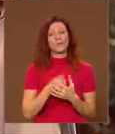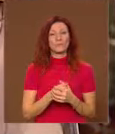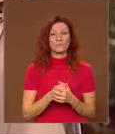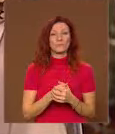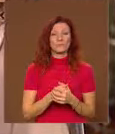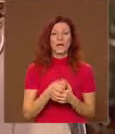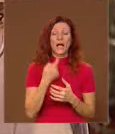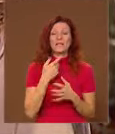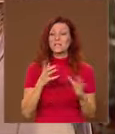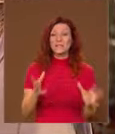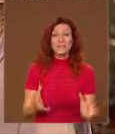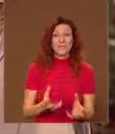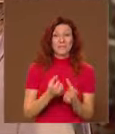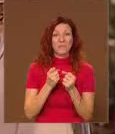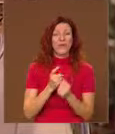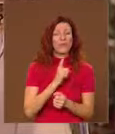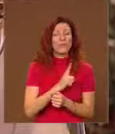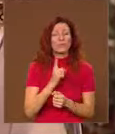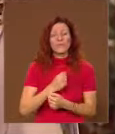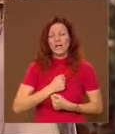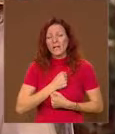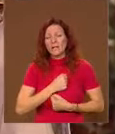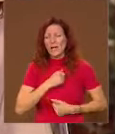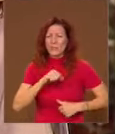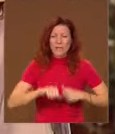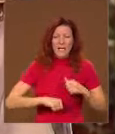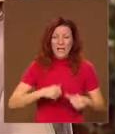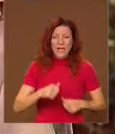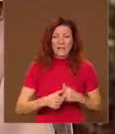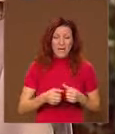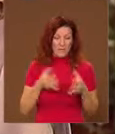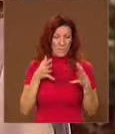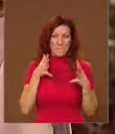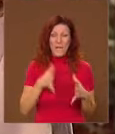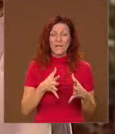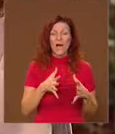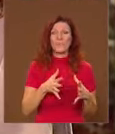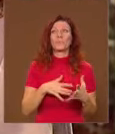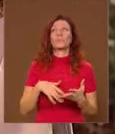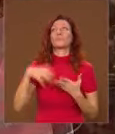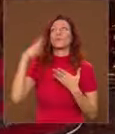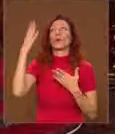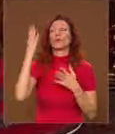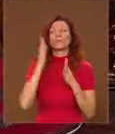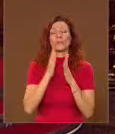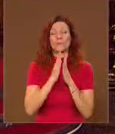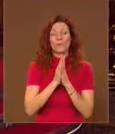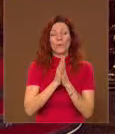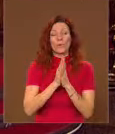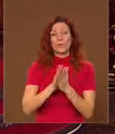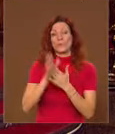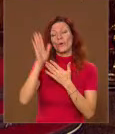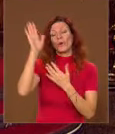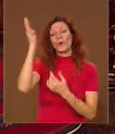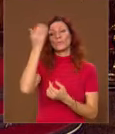Господи, помилуй! За да се избавим ние от всяка скръб, гняв, беда и нужда на Господа да се моли.